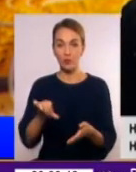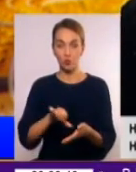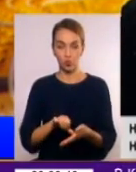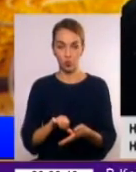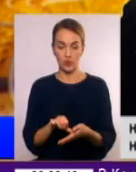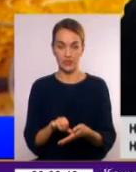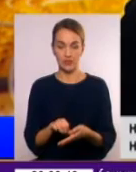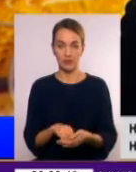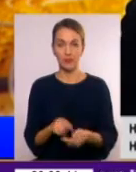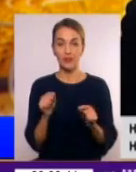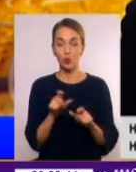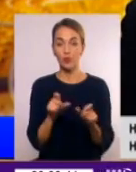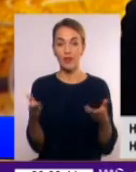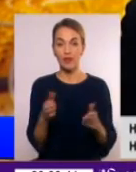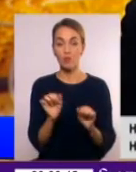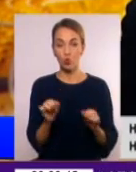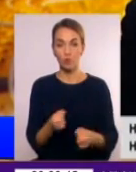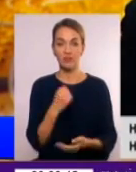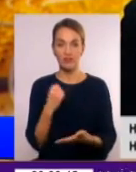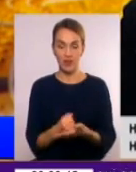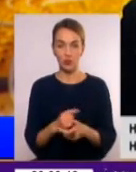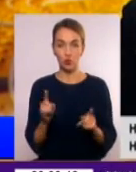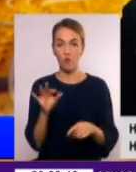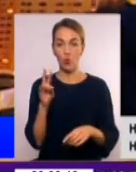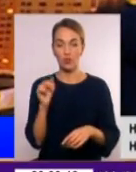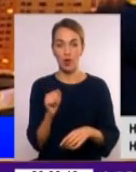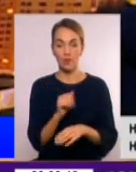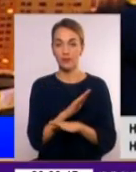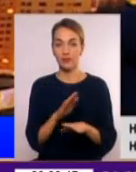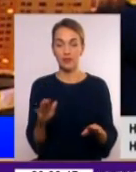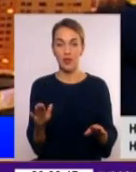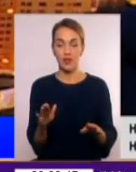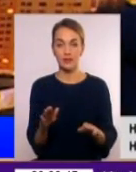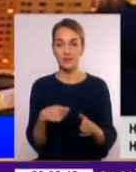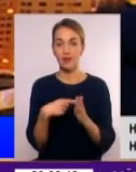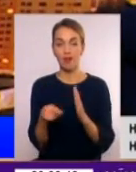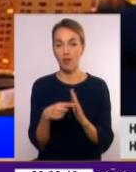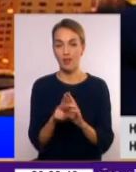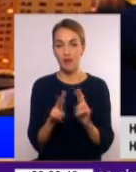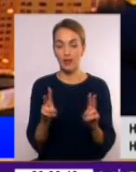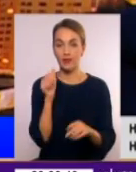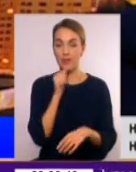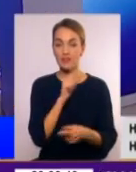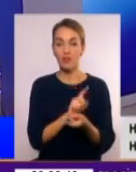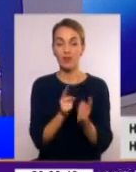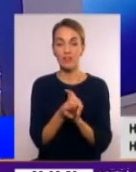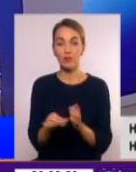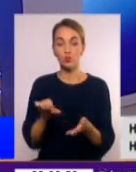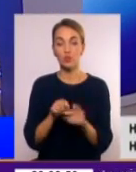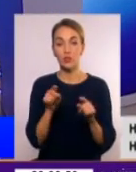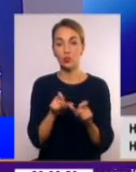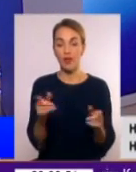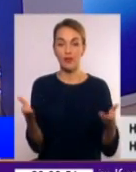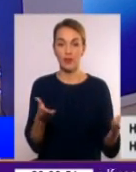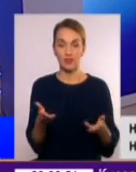присутності тих людей, які можуть підтвердити, що вона не здала ніяких таємниць, а навпаки, в присутності тих людей,